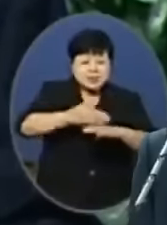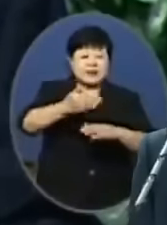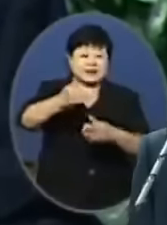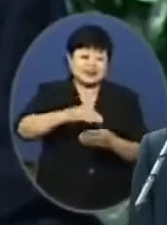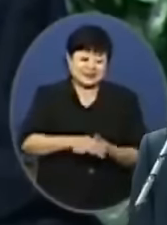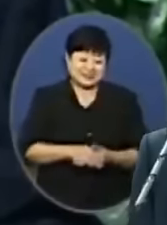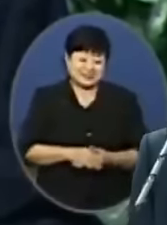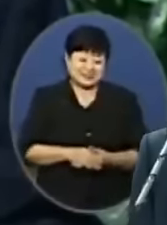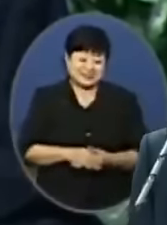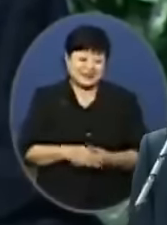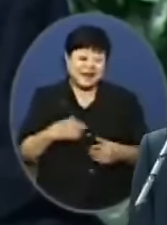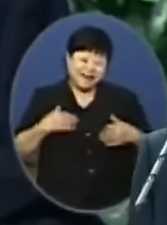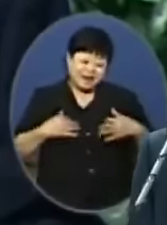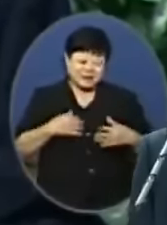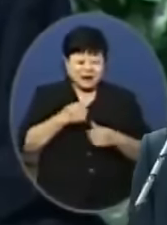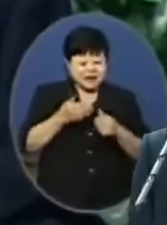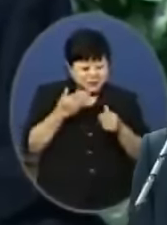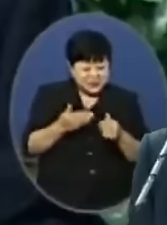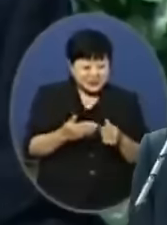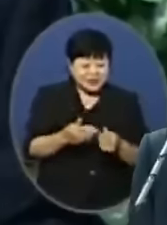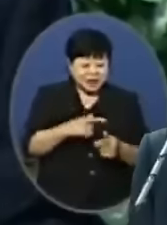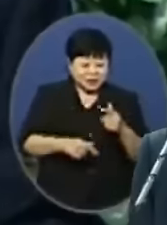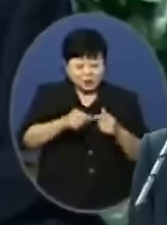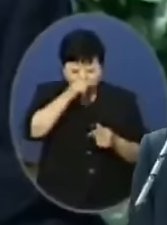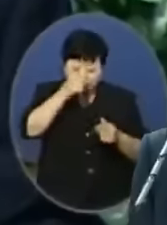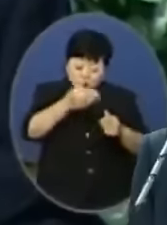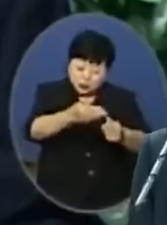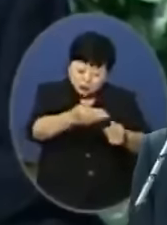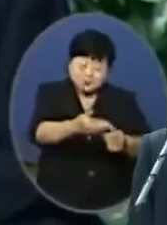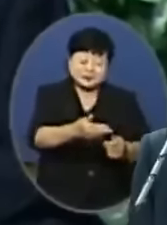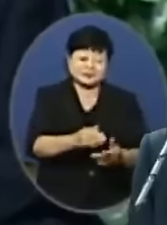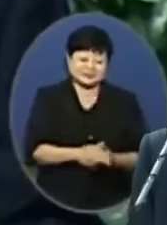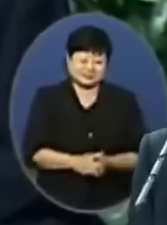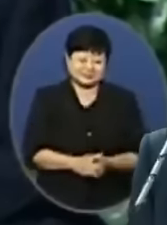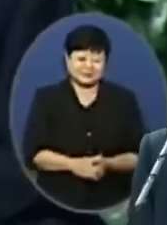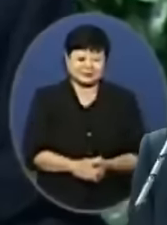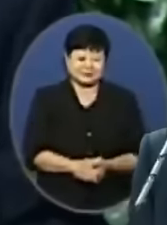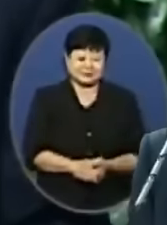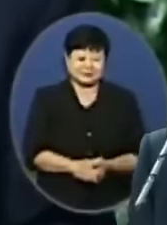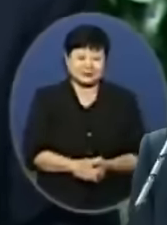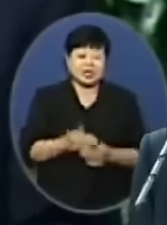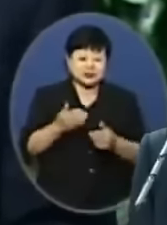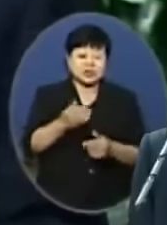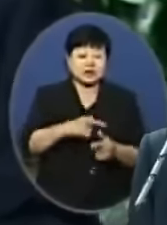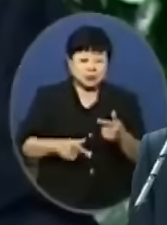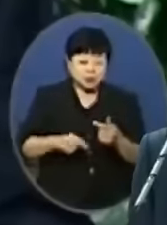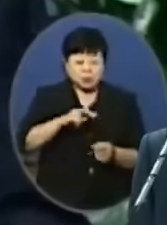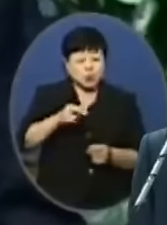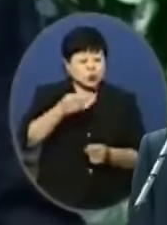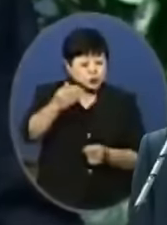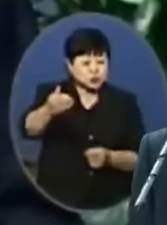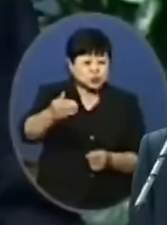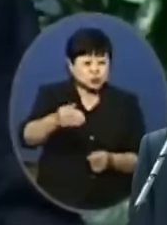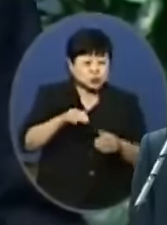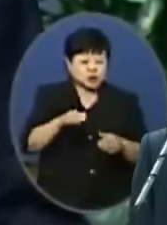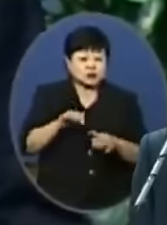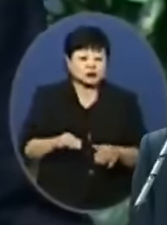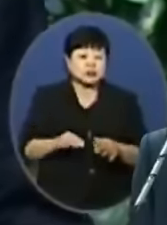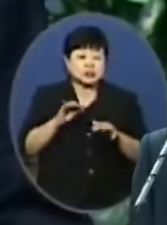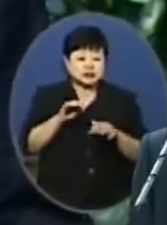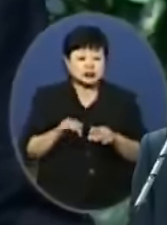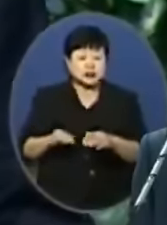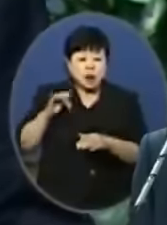감사해서 뛰고 꿀리고 하면 하나님이 나중에 더 줘야지 그렇게 하시는 것입니다. 주라 그리하면 돌려줄 것이요 곧 후이되어 눌러